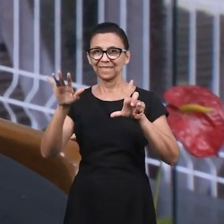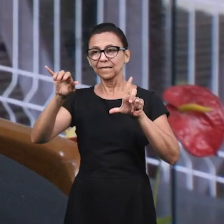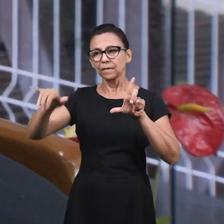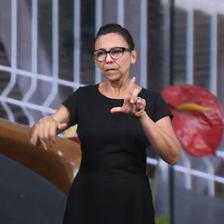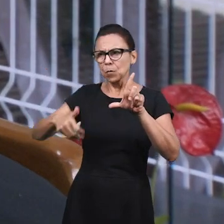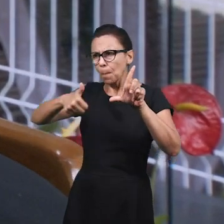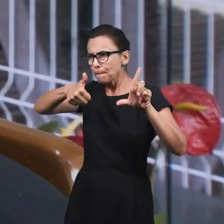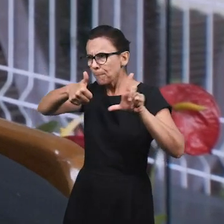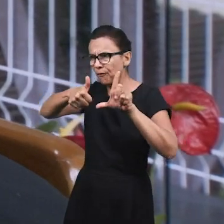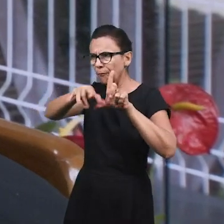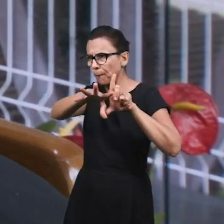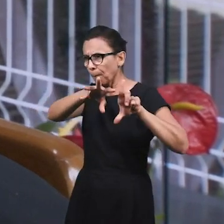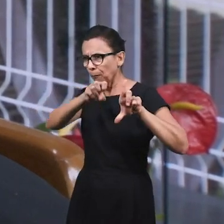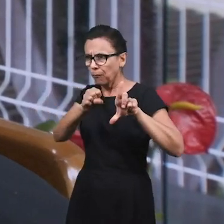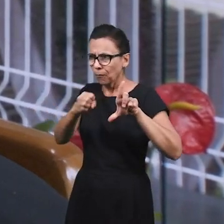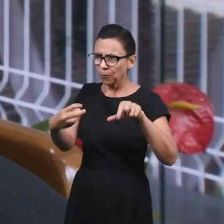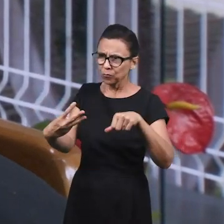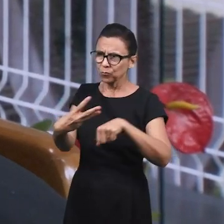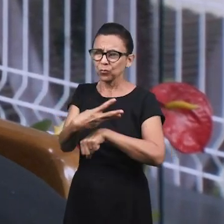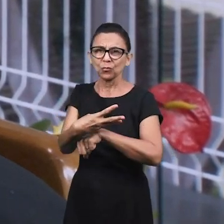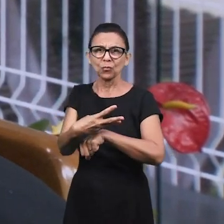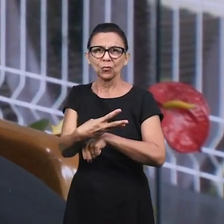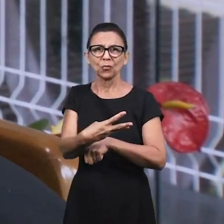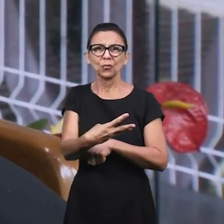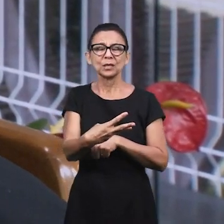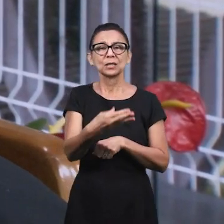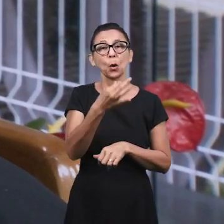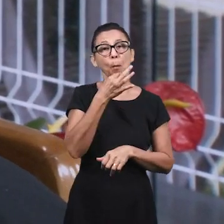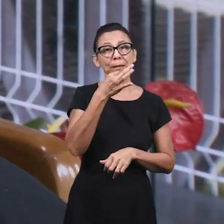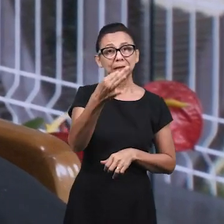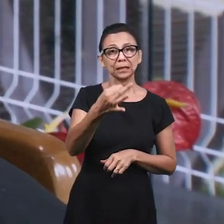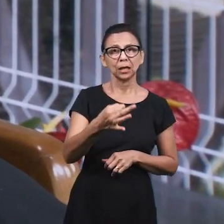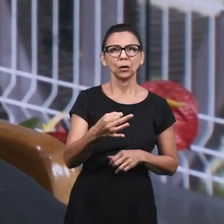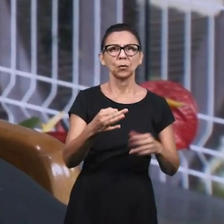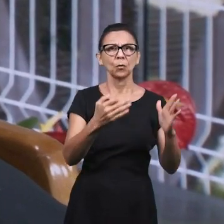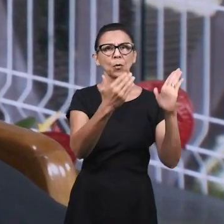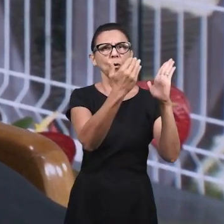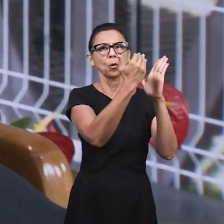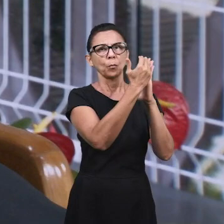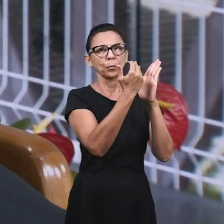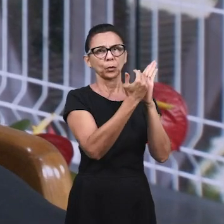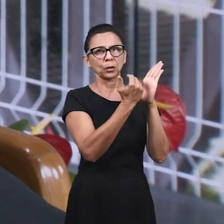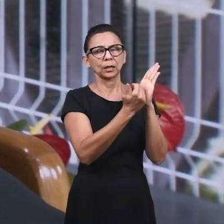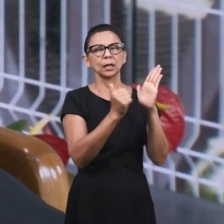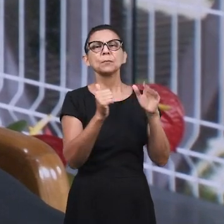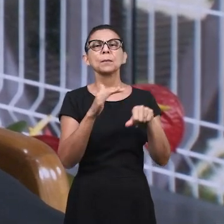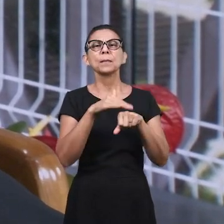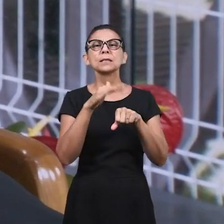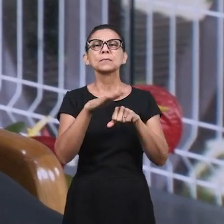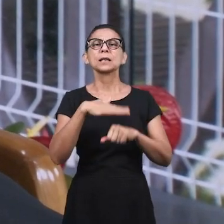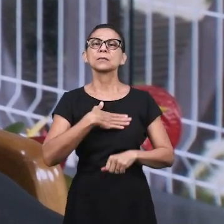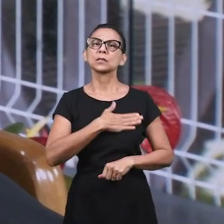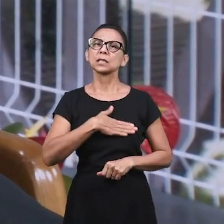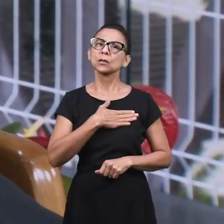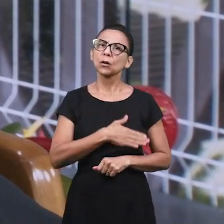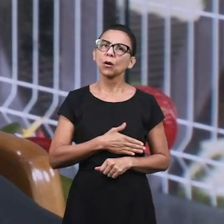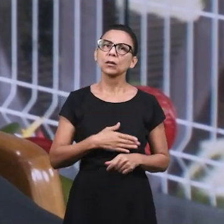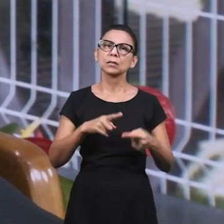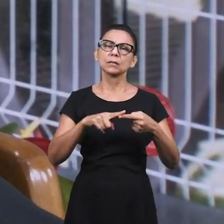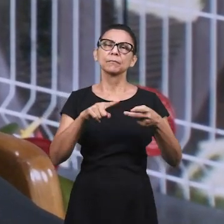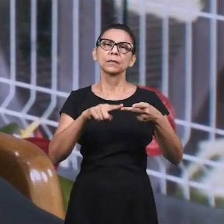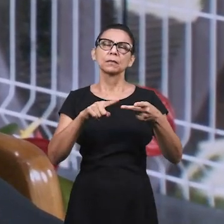à l'écran. Parlez sur les volets de cette programmation, ce que vous avez plus aimé, les expériences que vous avez avec notre